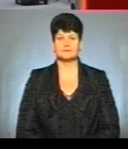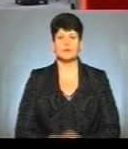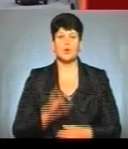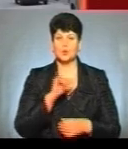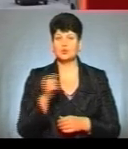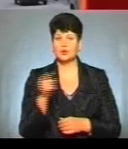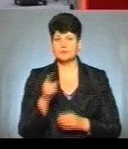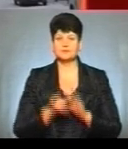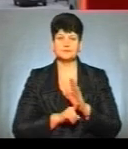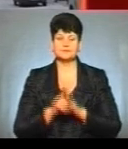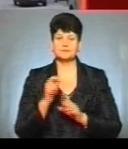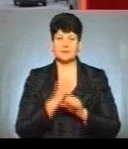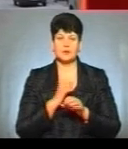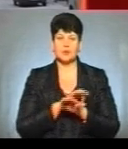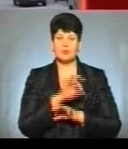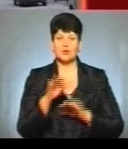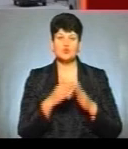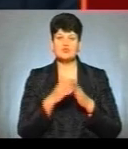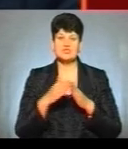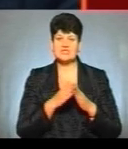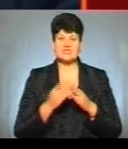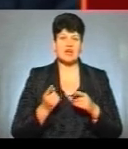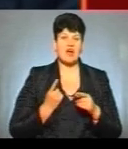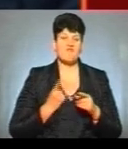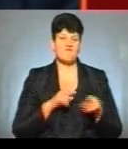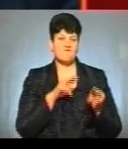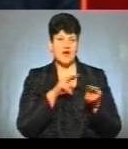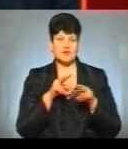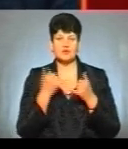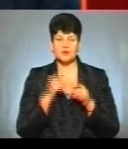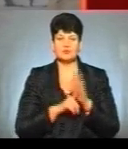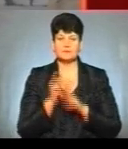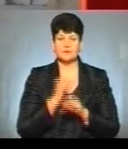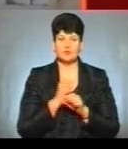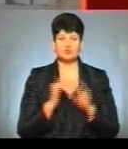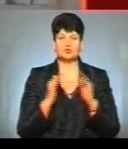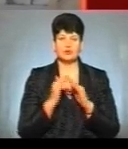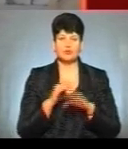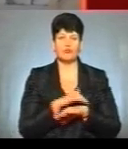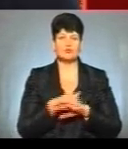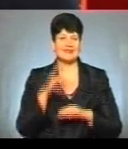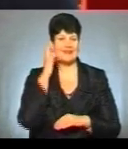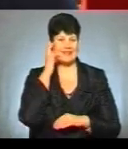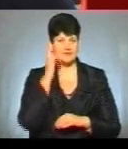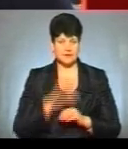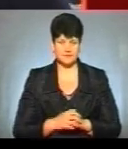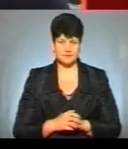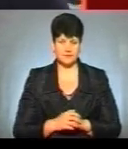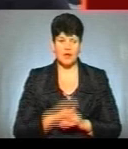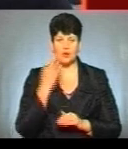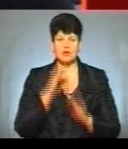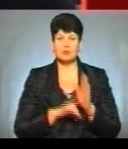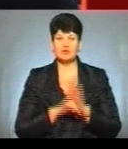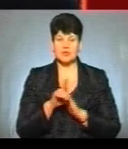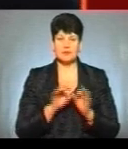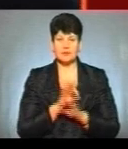У Тернополі запроваджують проєкт «Сусідська варта». Сьогодні він запрацював у будинку на вулиці Київській. Ми сподівалися, коли починали